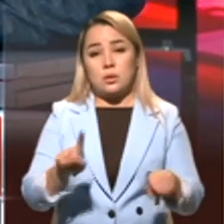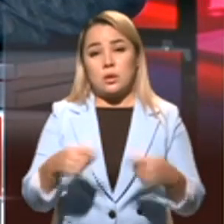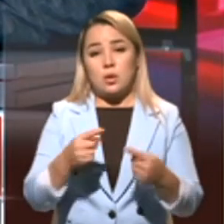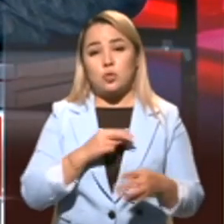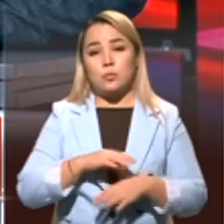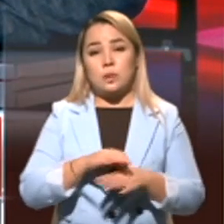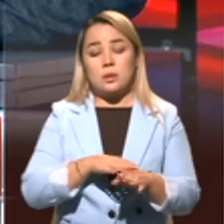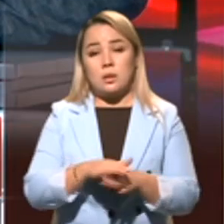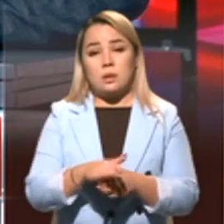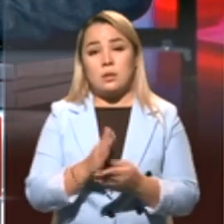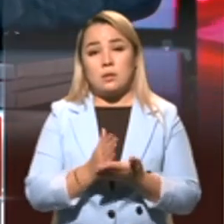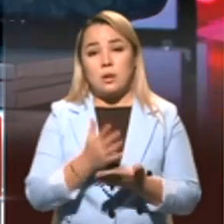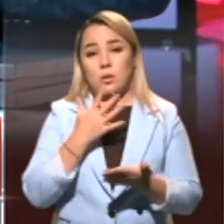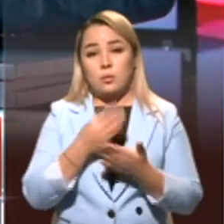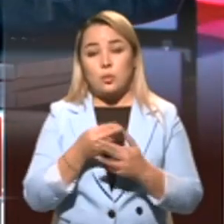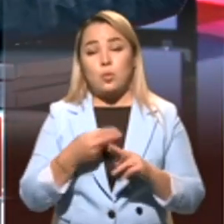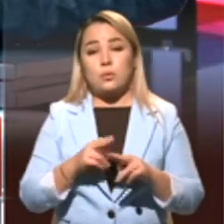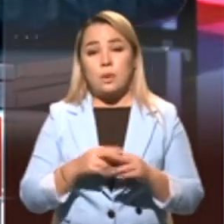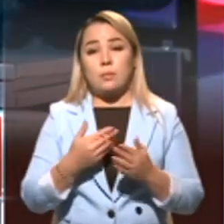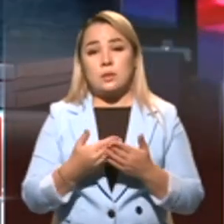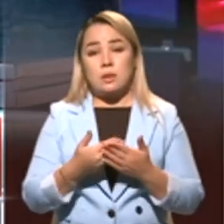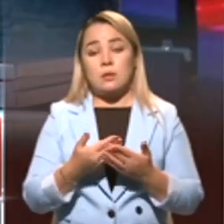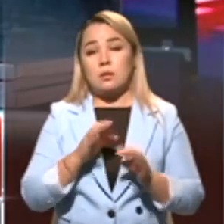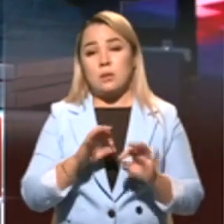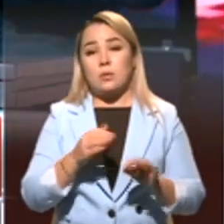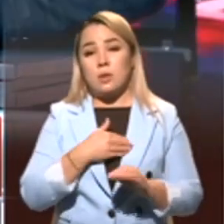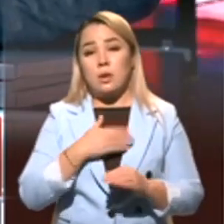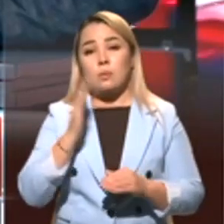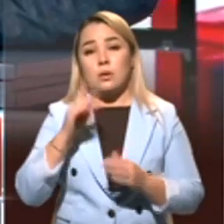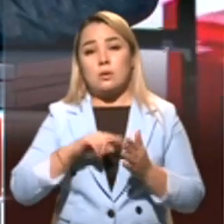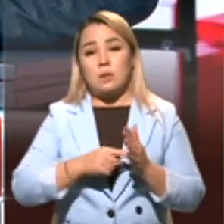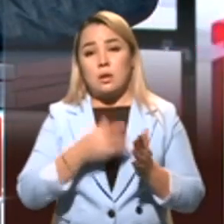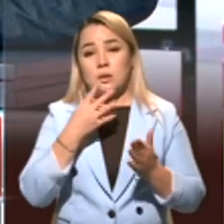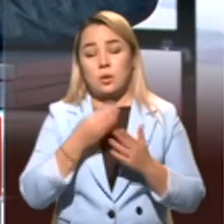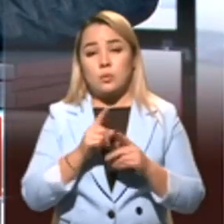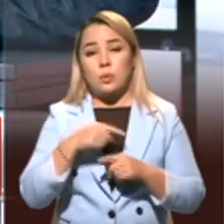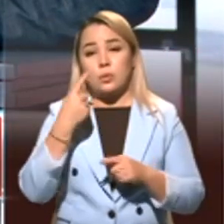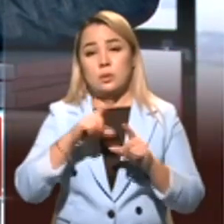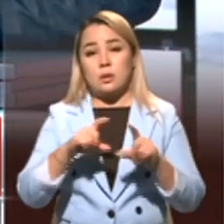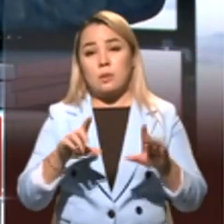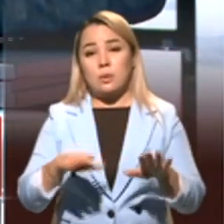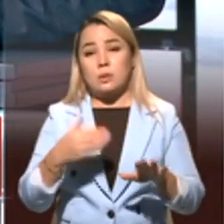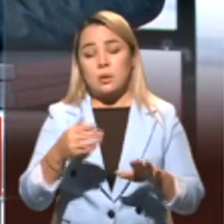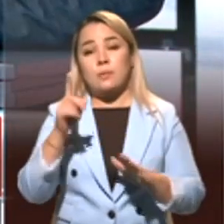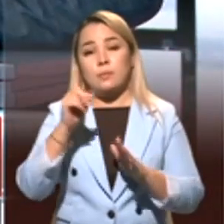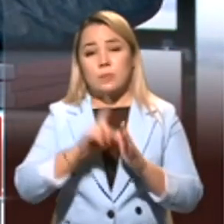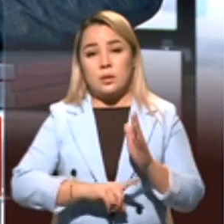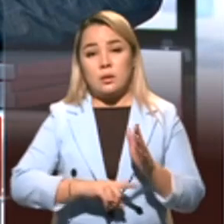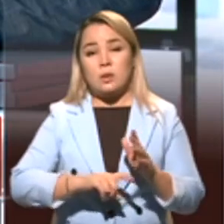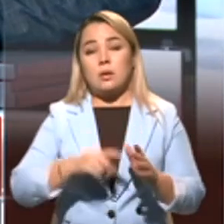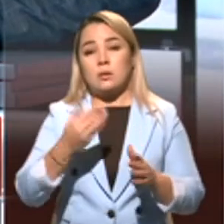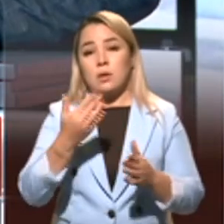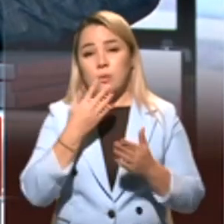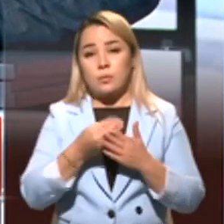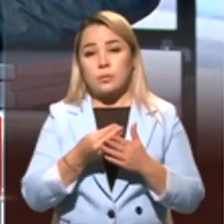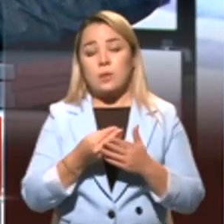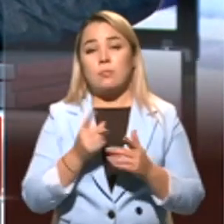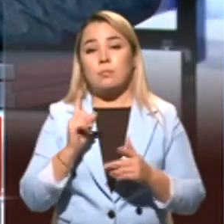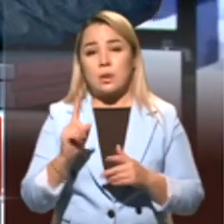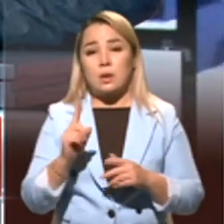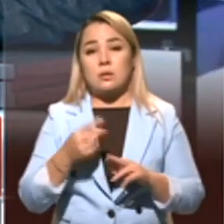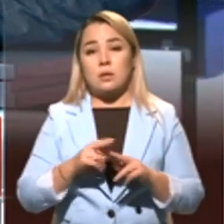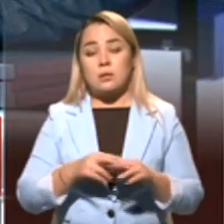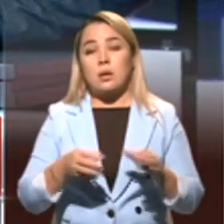айналысамыз біз қызметіміз. Сол жаңағы мысалға қарасаңыз, алдыңызда бір тұлға бар, субъект. Ол дінге сенуші,